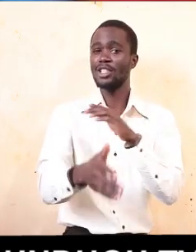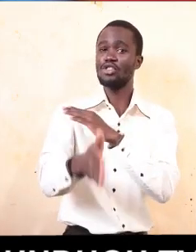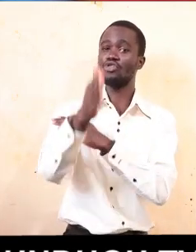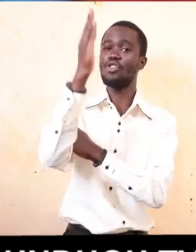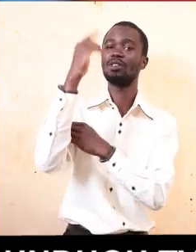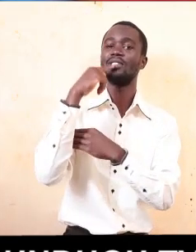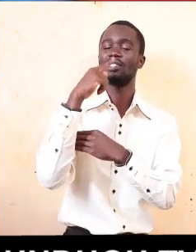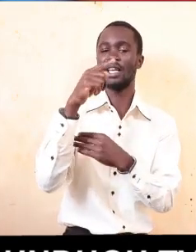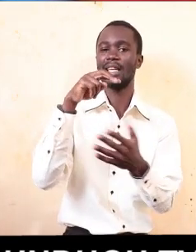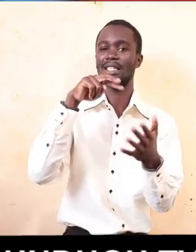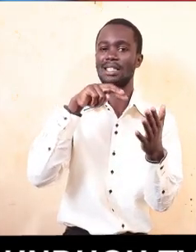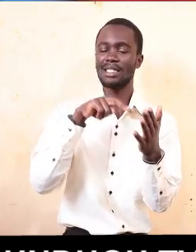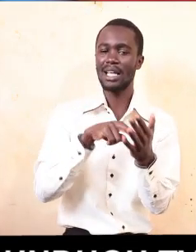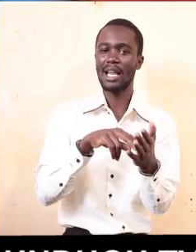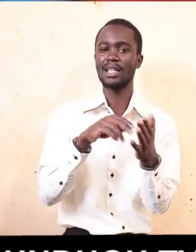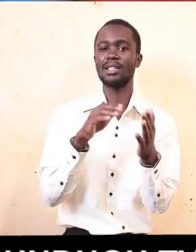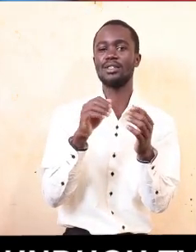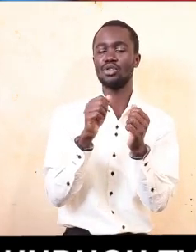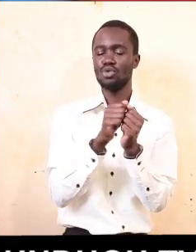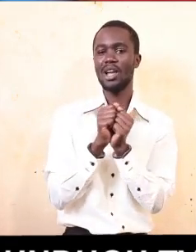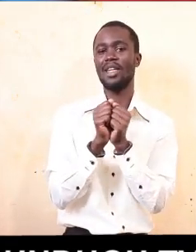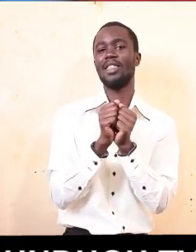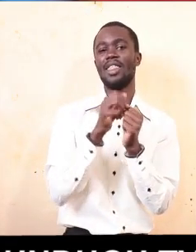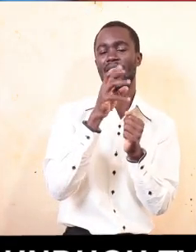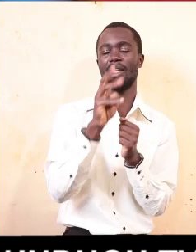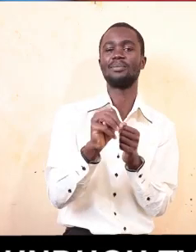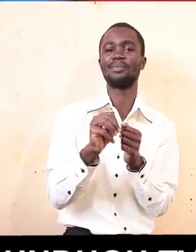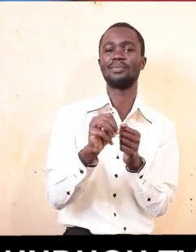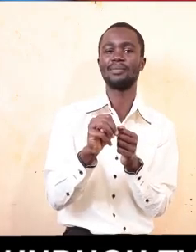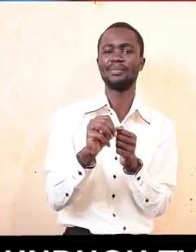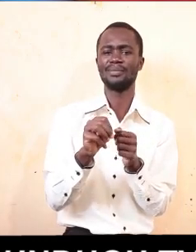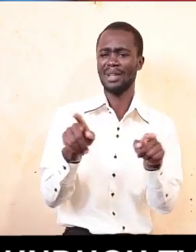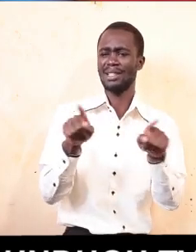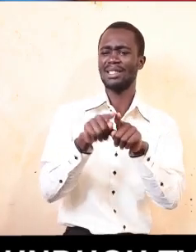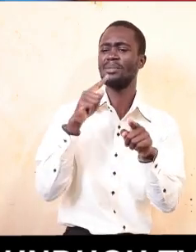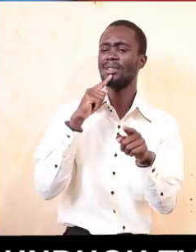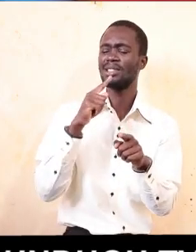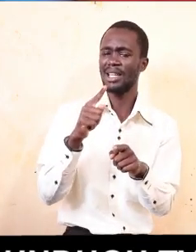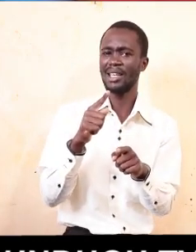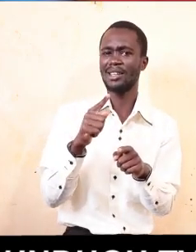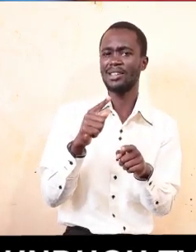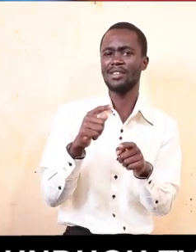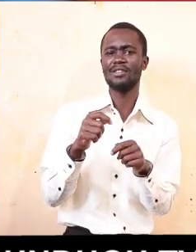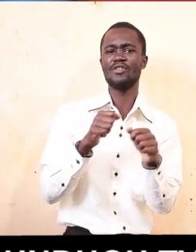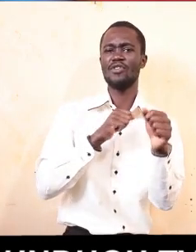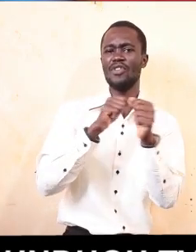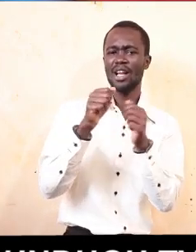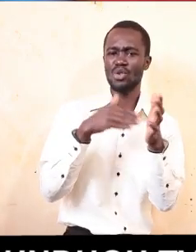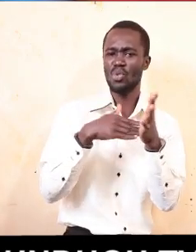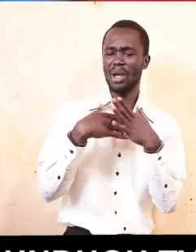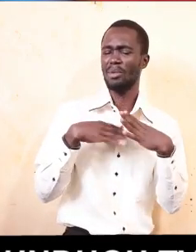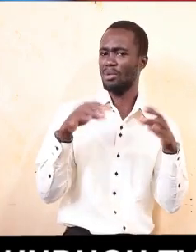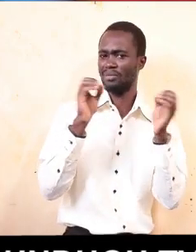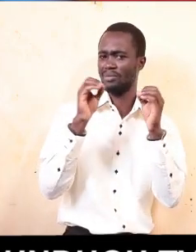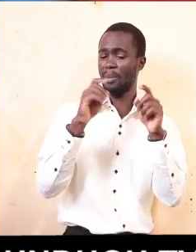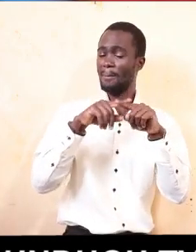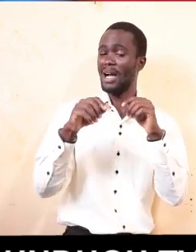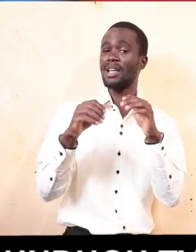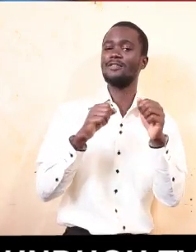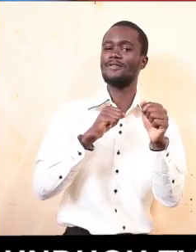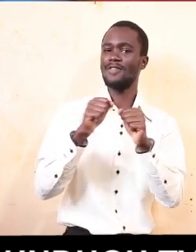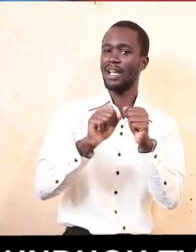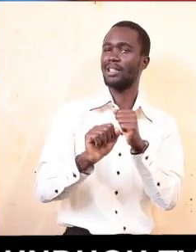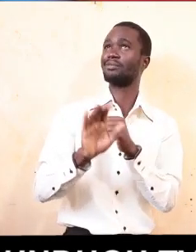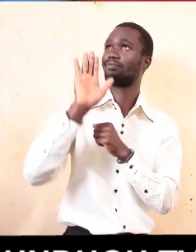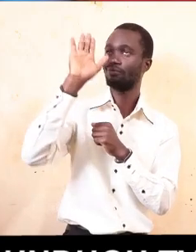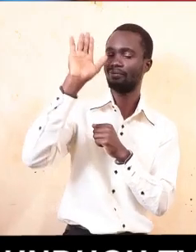na wao. Na akisimama na wao, vita sio ya wanyonge, lakini vita ni yake. Wakati